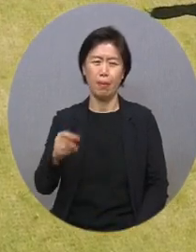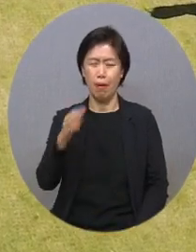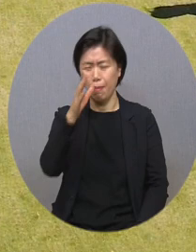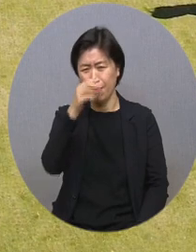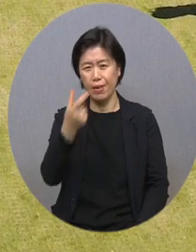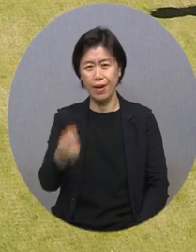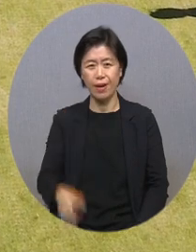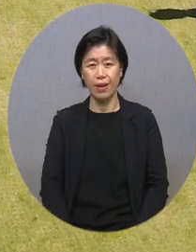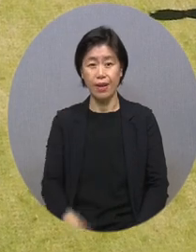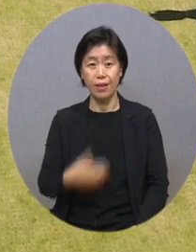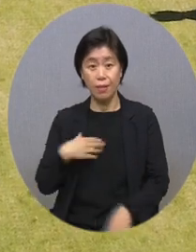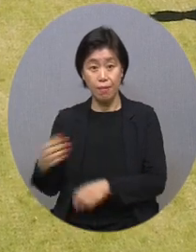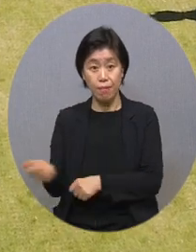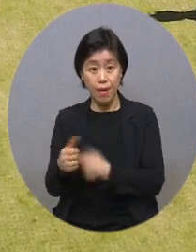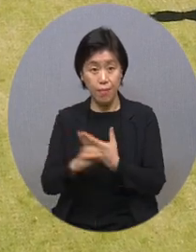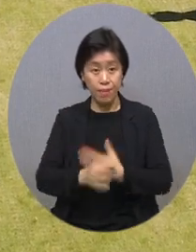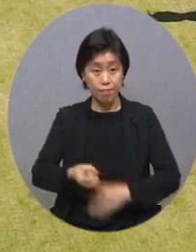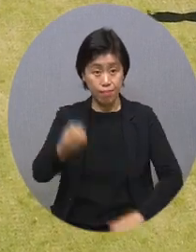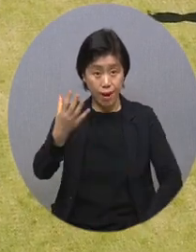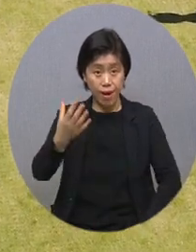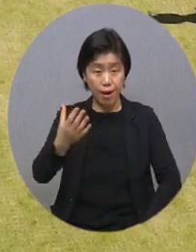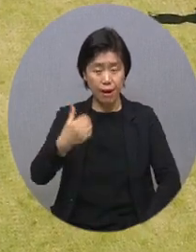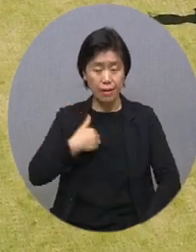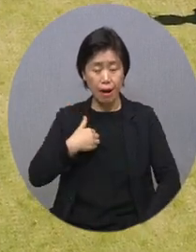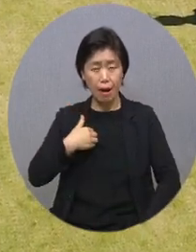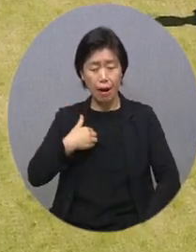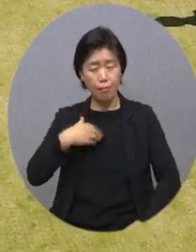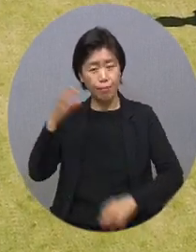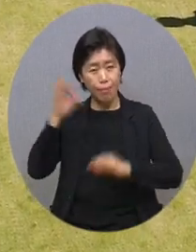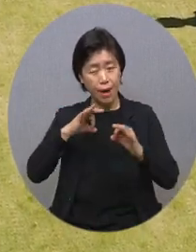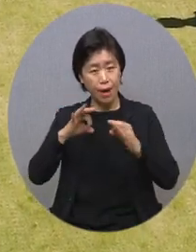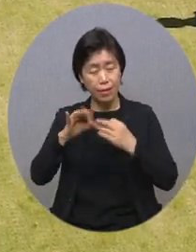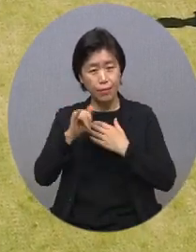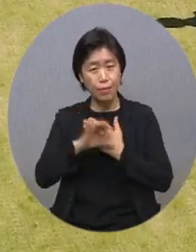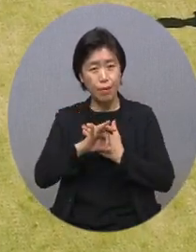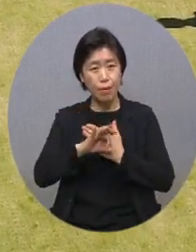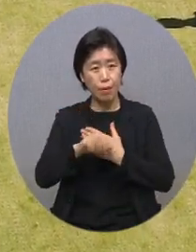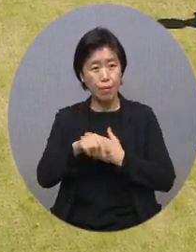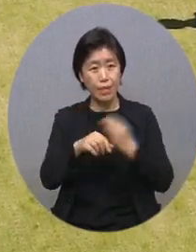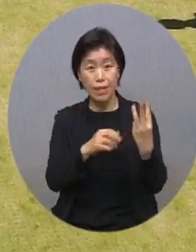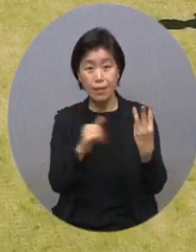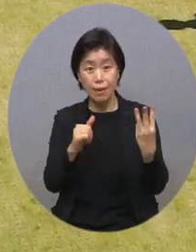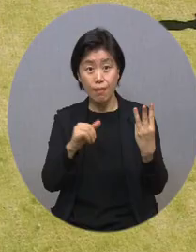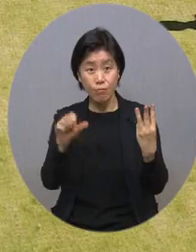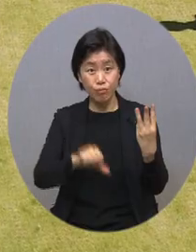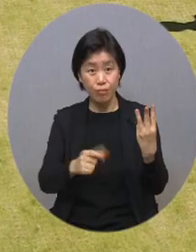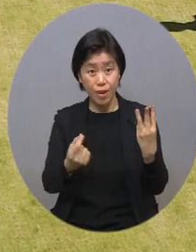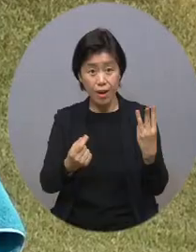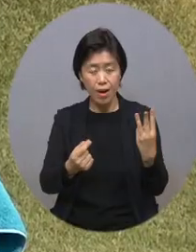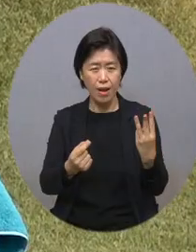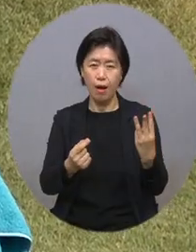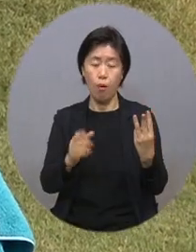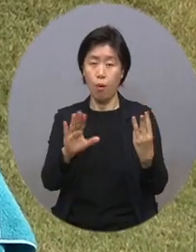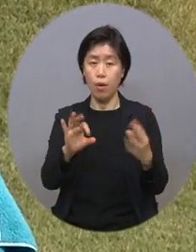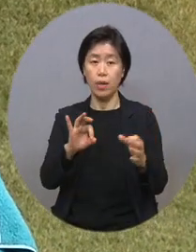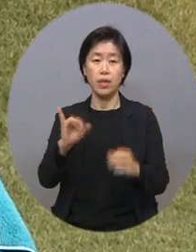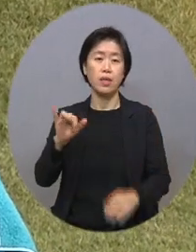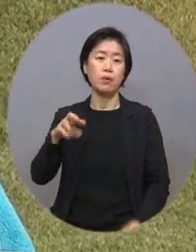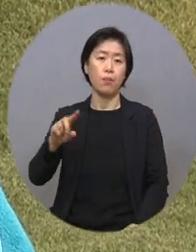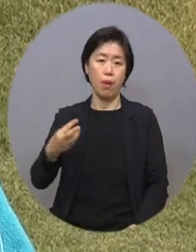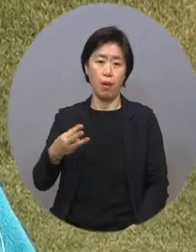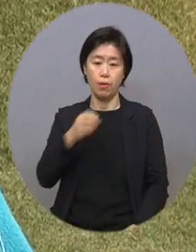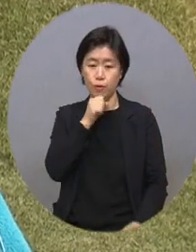넣으면 세 명이 트는 거네. 그렇죠. 게임하기 싫은데. 그럼 2월, 2월. 그럼 2월. 아, 2월. 그렇다고 들었어요.